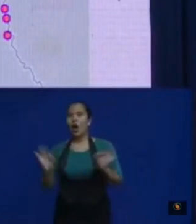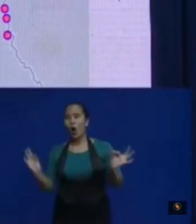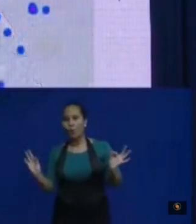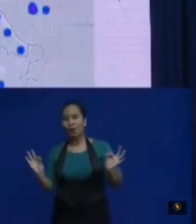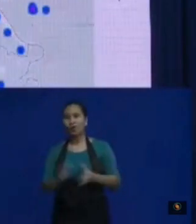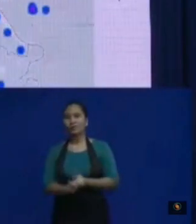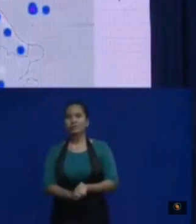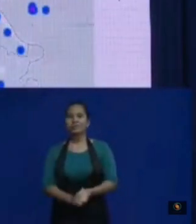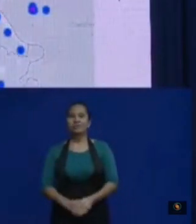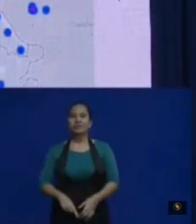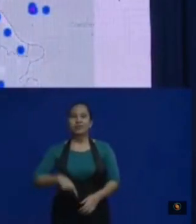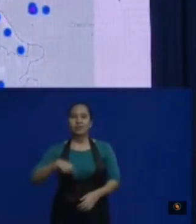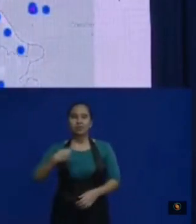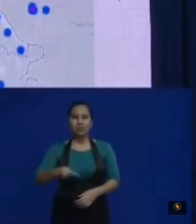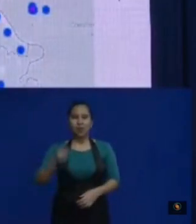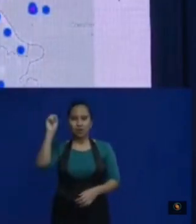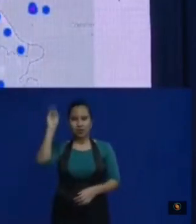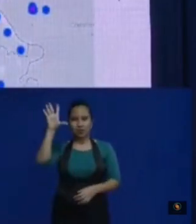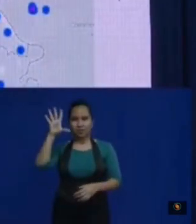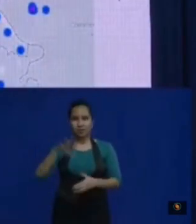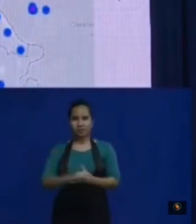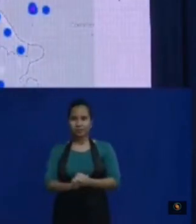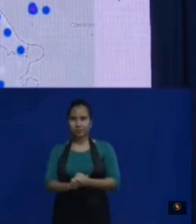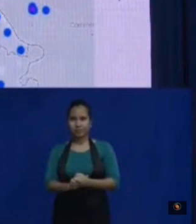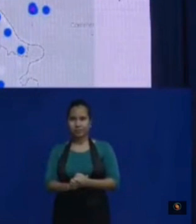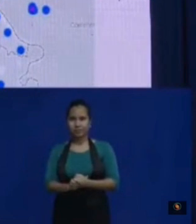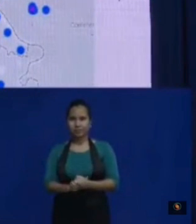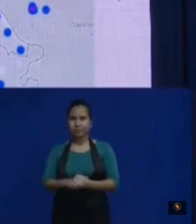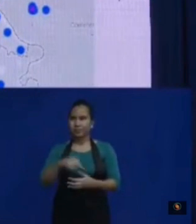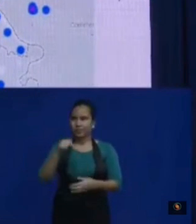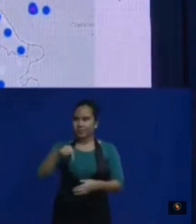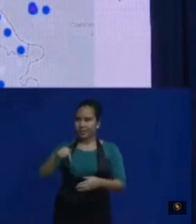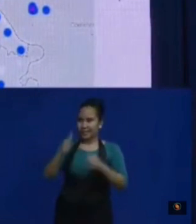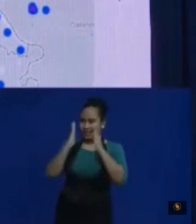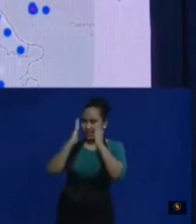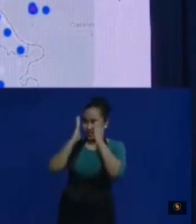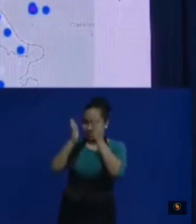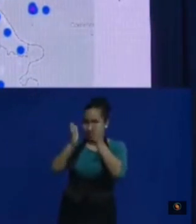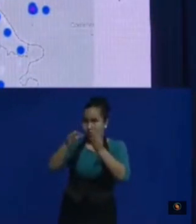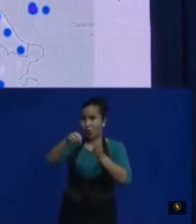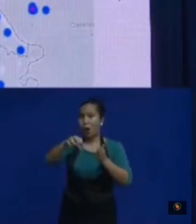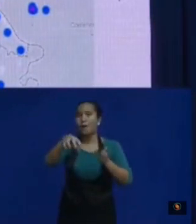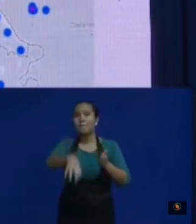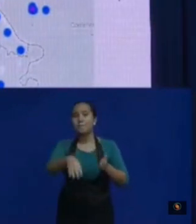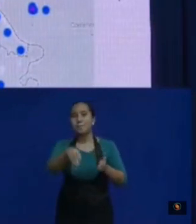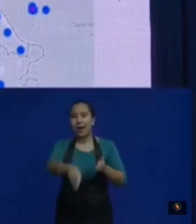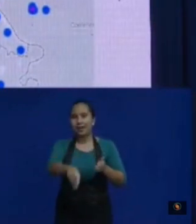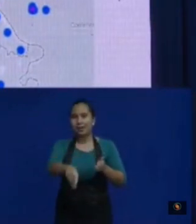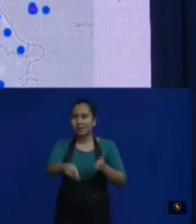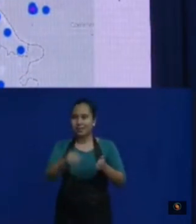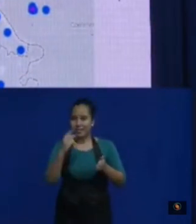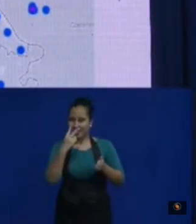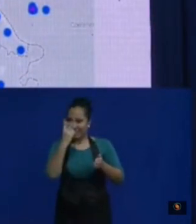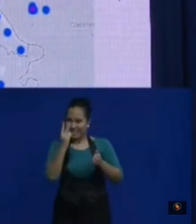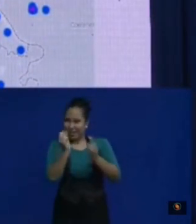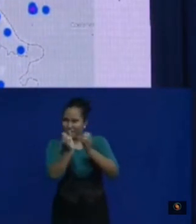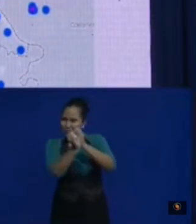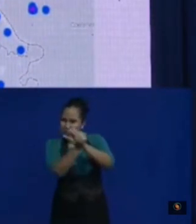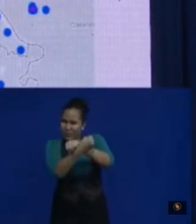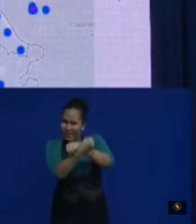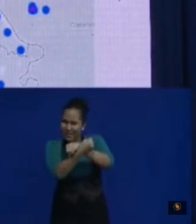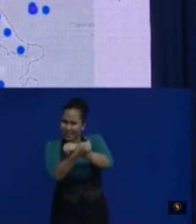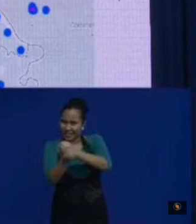Volgende. Hier zijn we ingefocust in Paramaribo. En dan zie je ook een shift van de hot zone